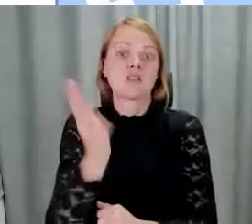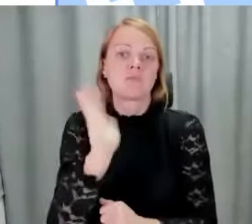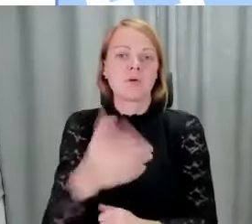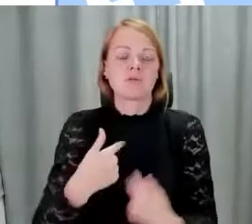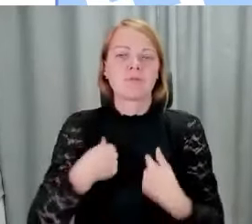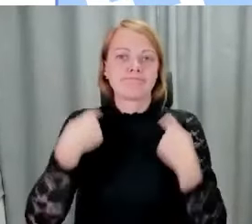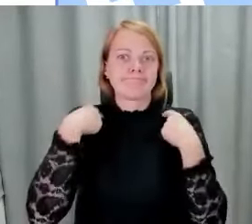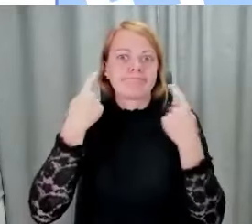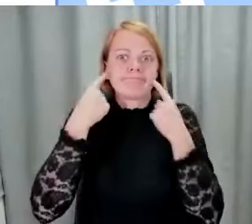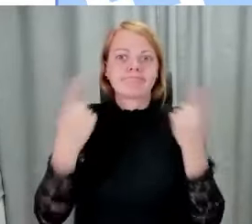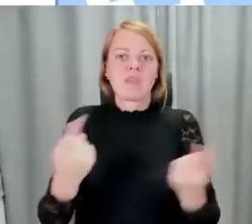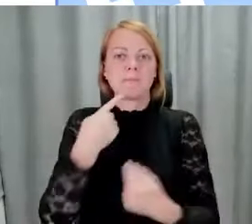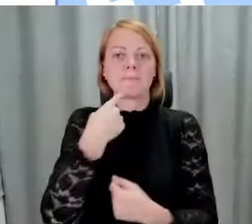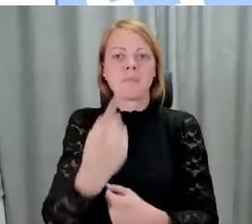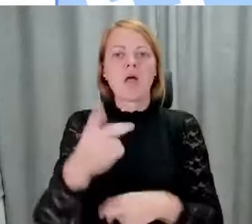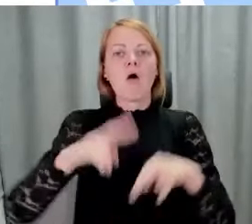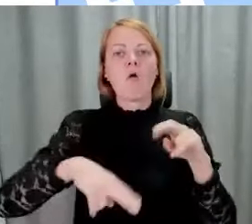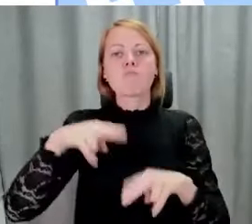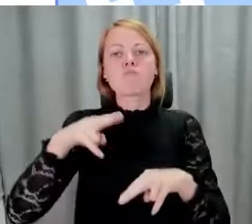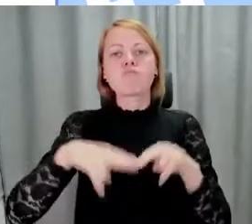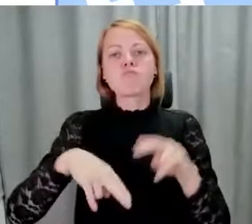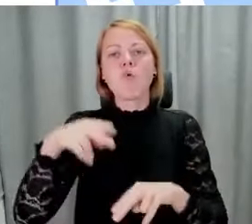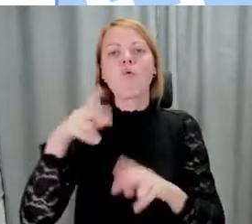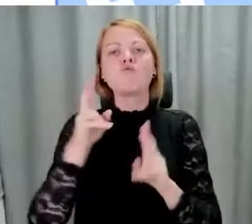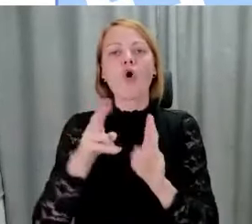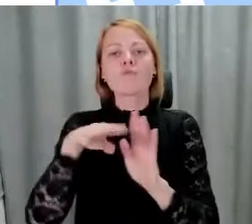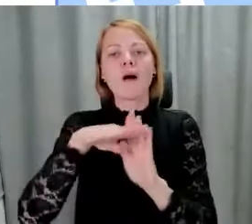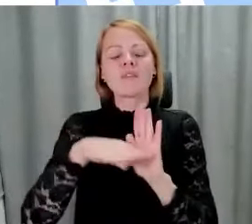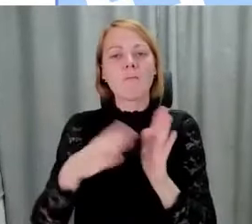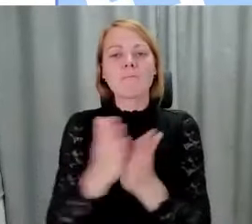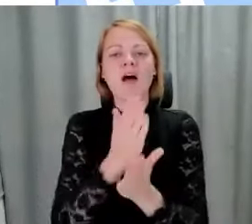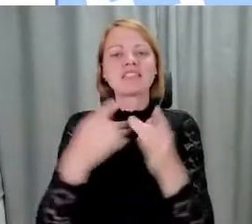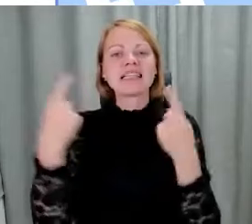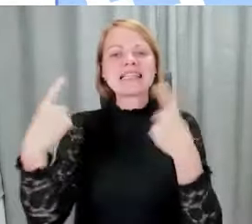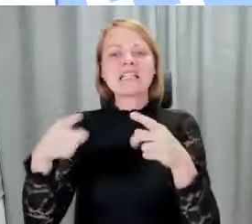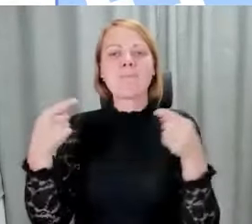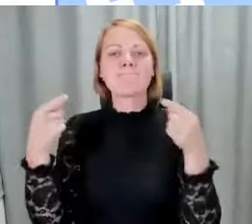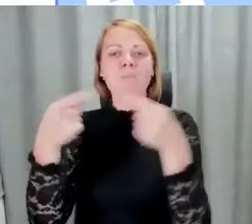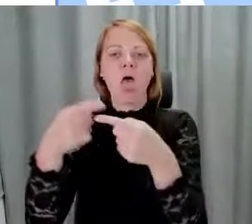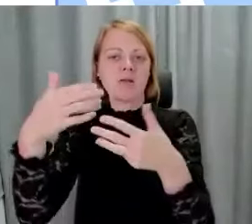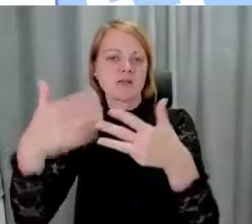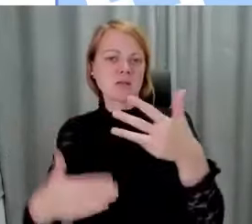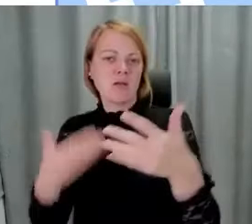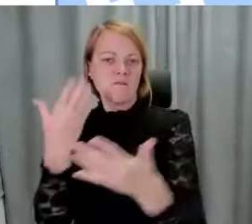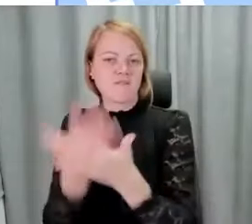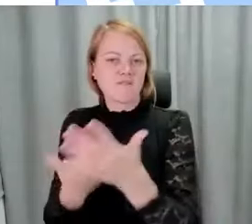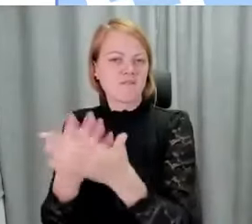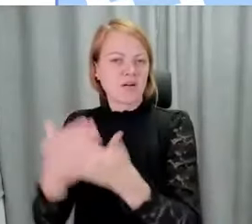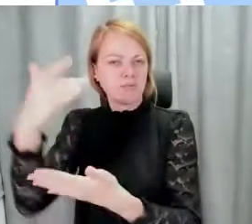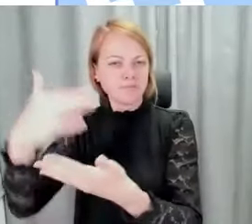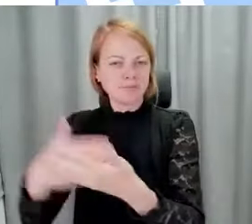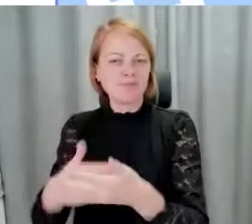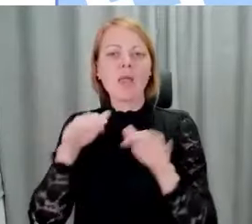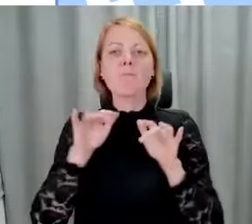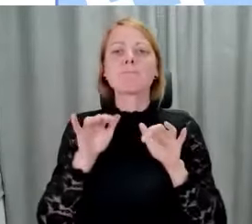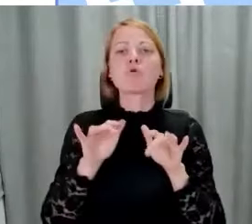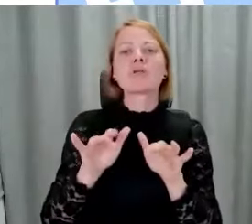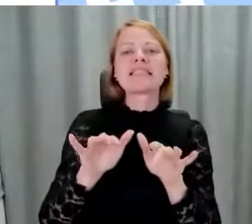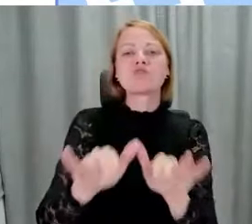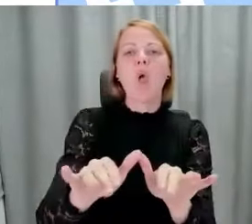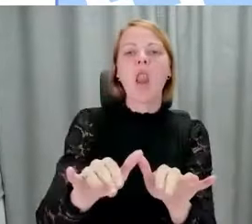pateikt, būvnormatīvā ir pavisam cits skaits vai pavisam savādākiem mērķiem. Līdz ar to, nu, ir procesuālā kārtība,